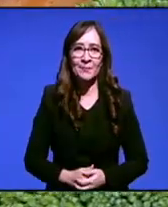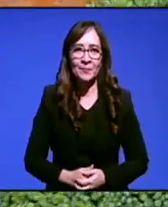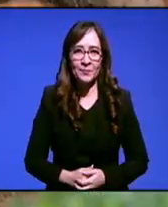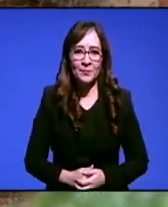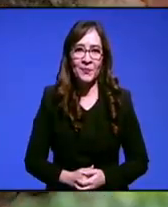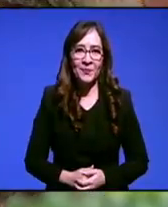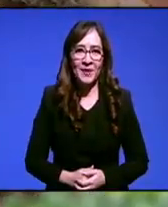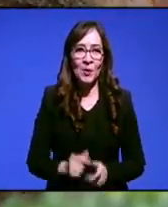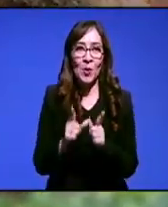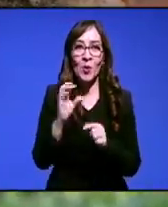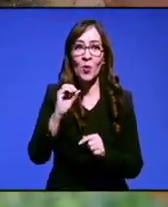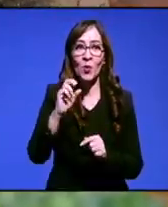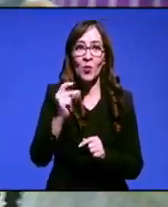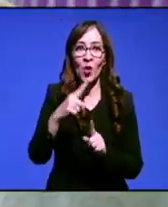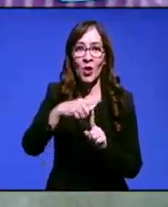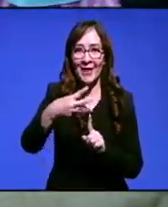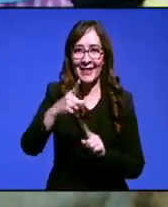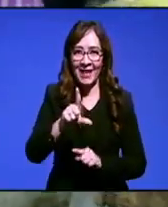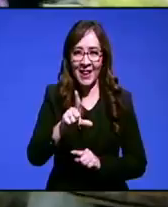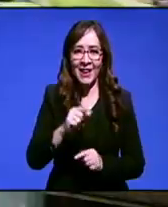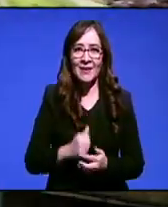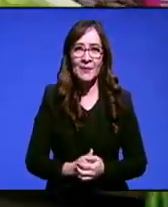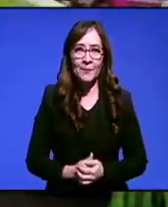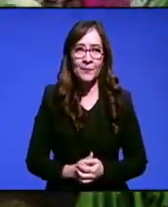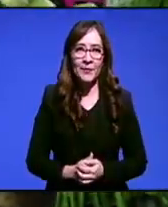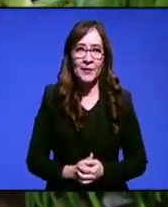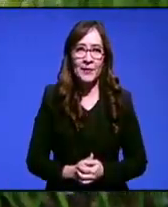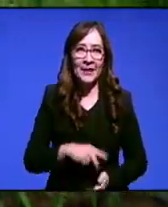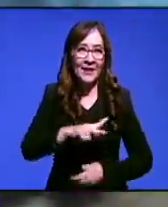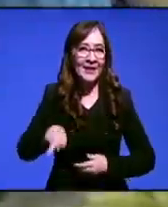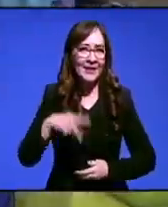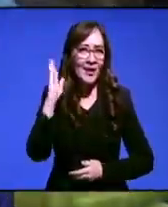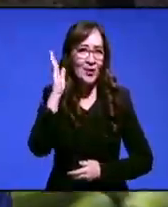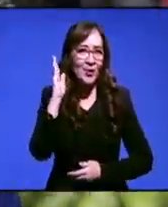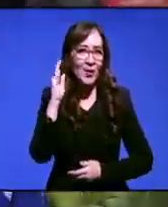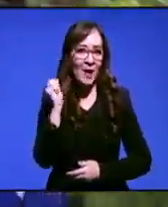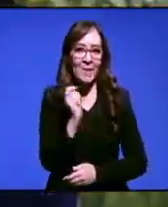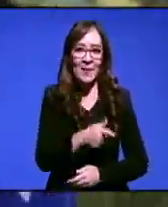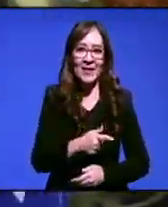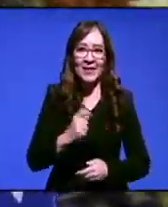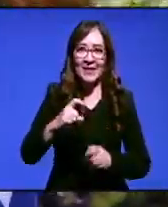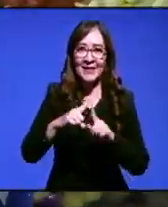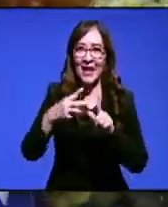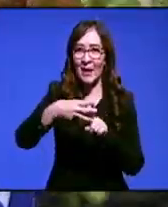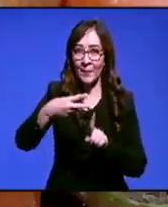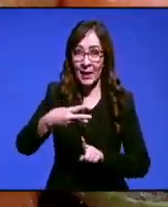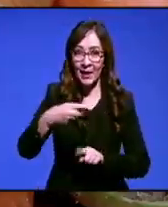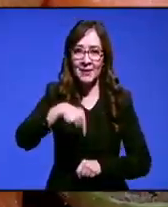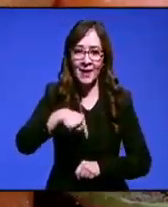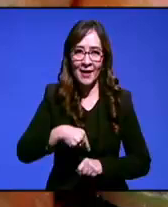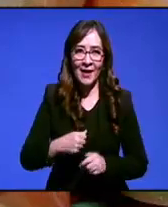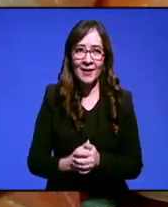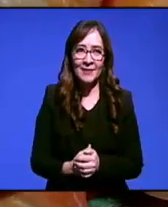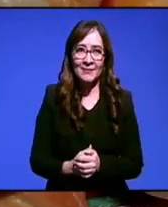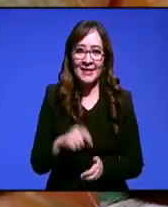Selanjutnya kita pilih wortel. Tadi kita udah belanja cabai, sekarang kita mau belanja